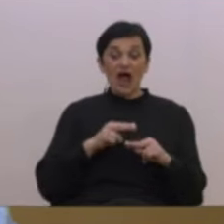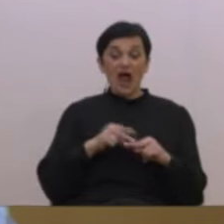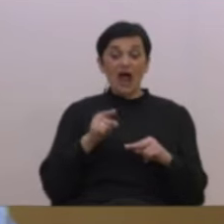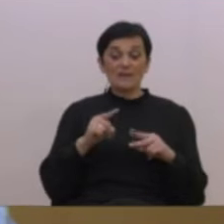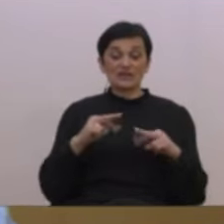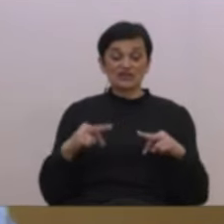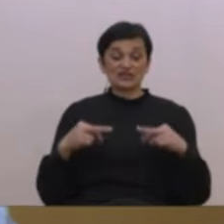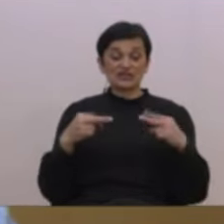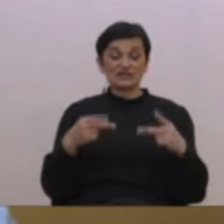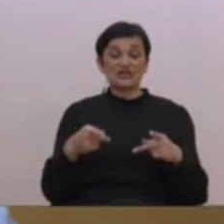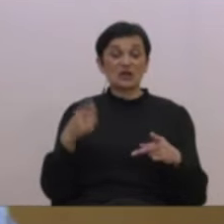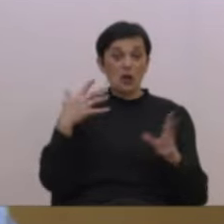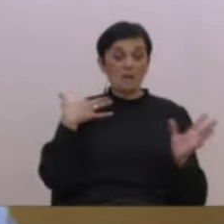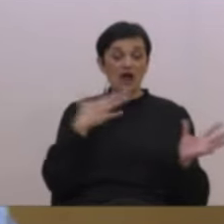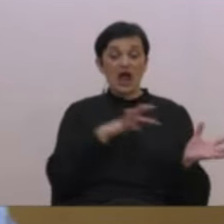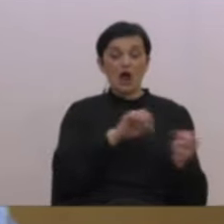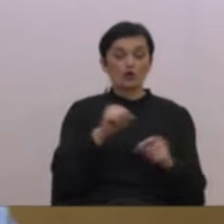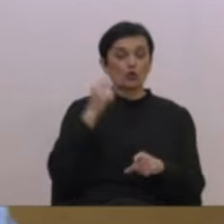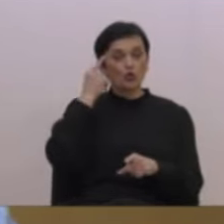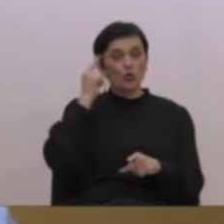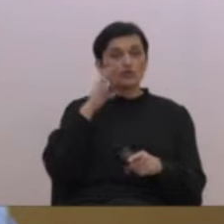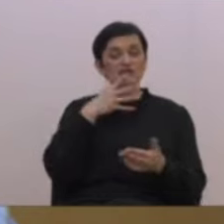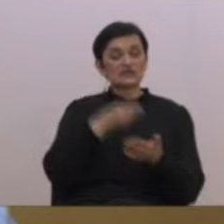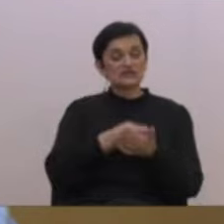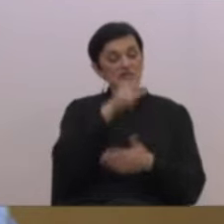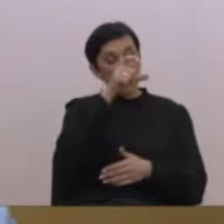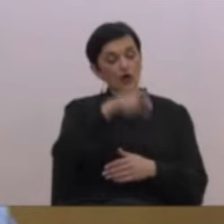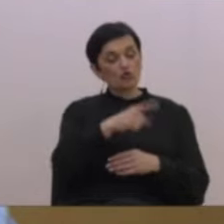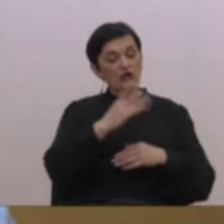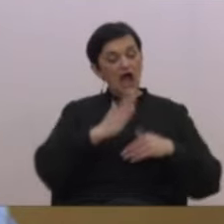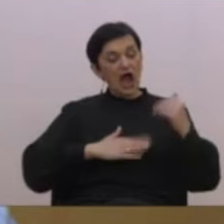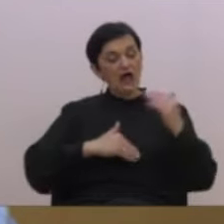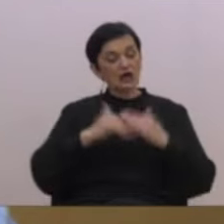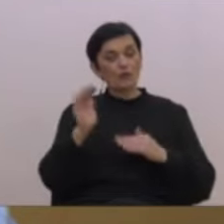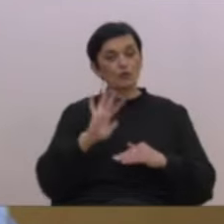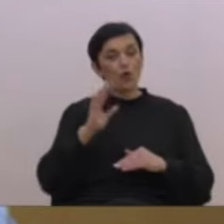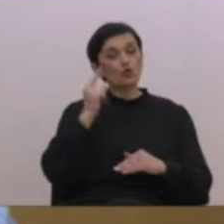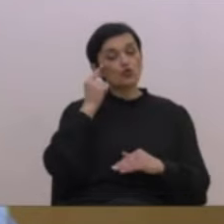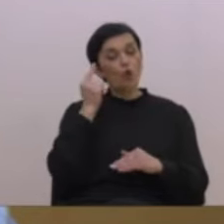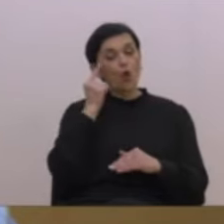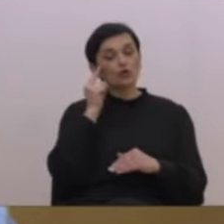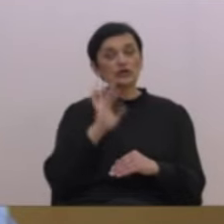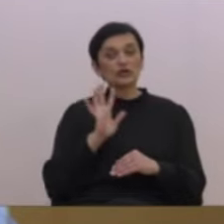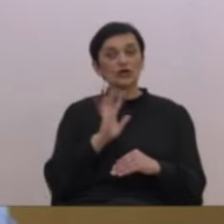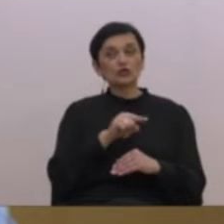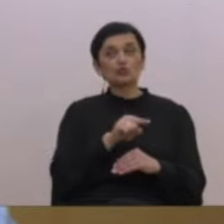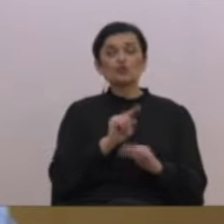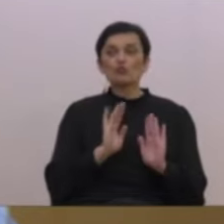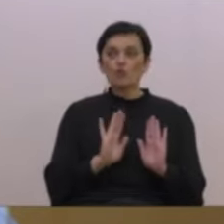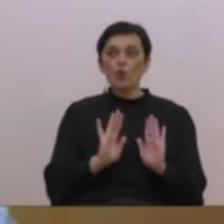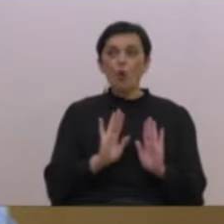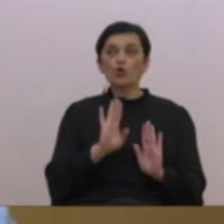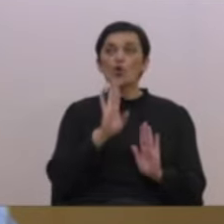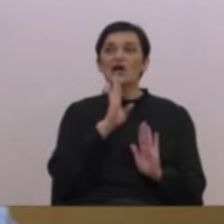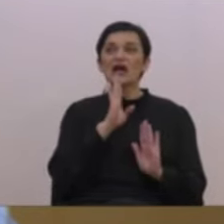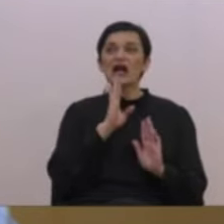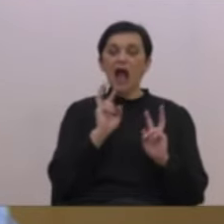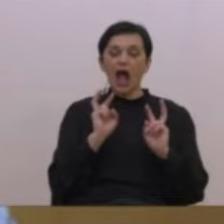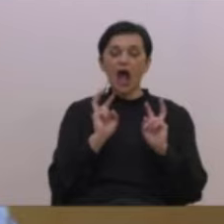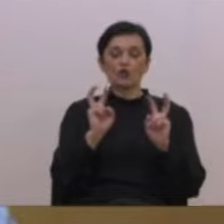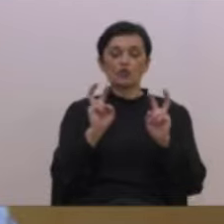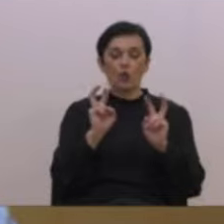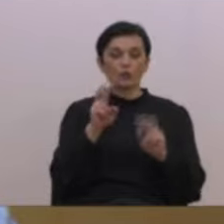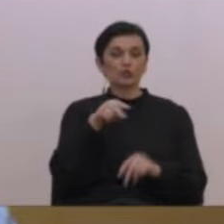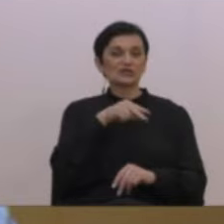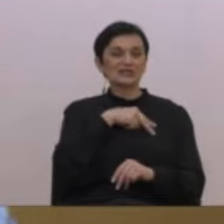s-a întâmplat o asemenea tribunală, s-a întâmplat o asemenea tribunală, s-a întâmplat o asemenea tribunală,